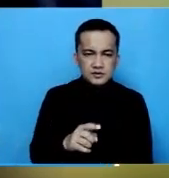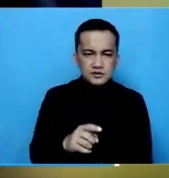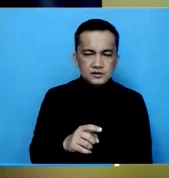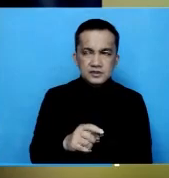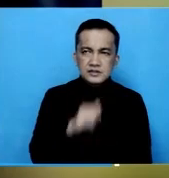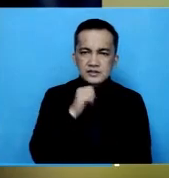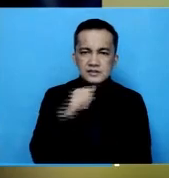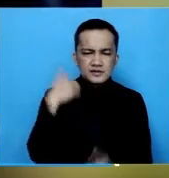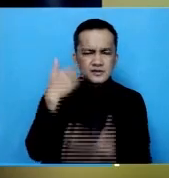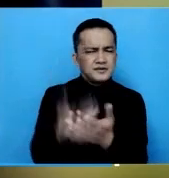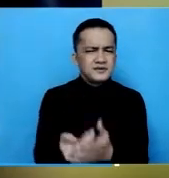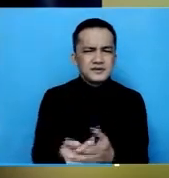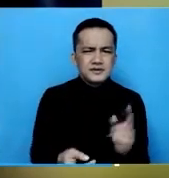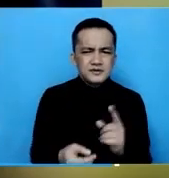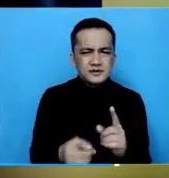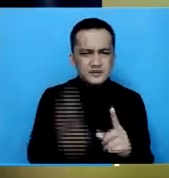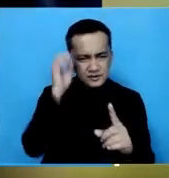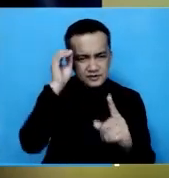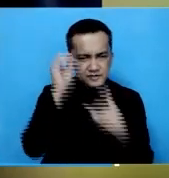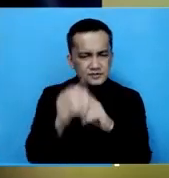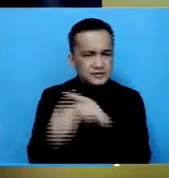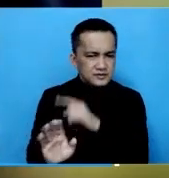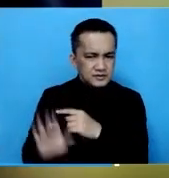umaabot? O ano po ba yung objective po nila?